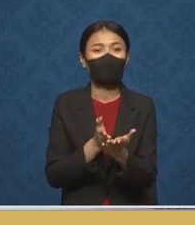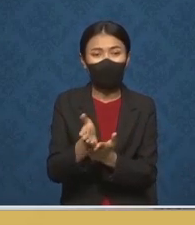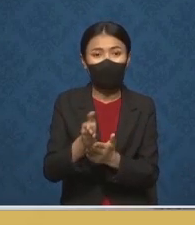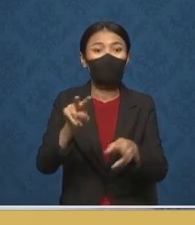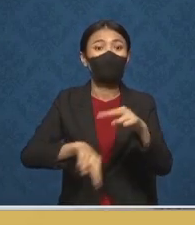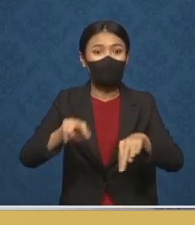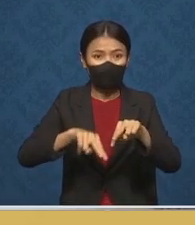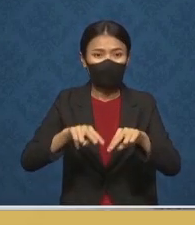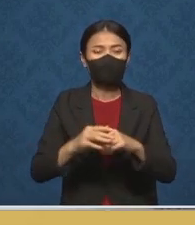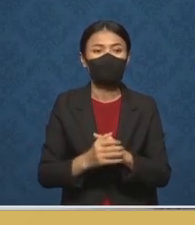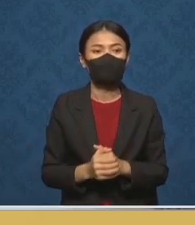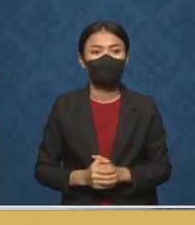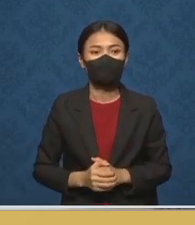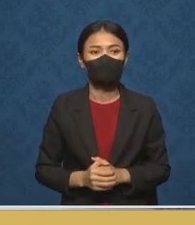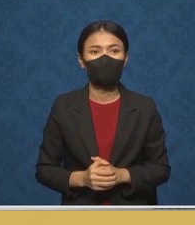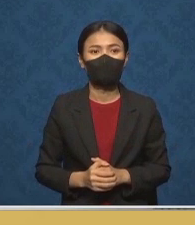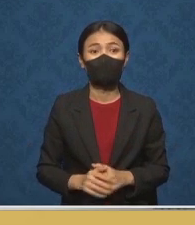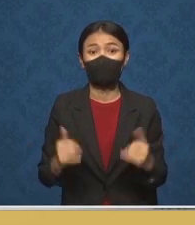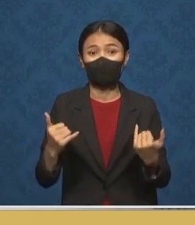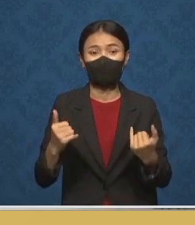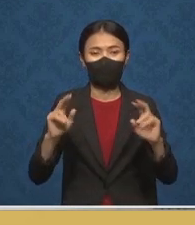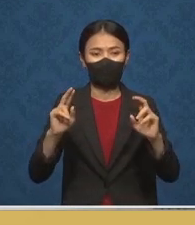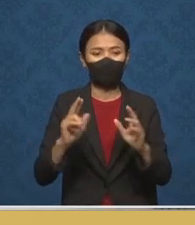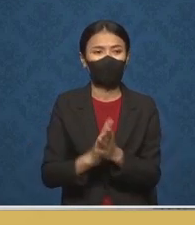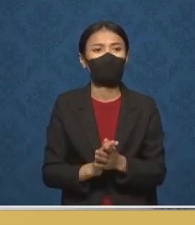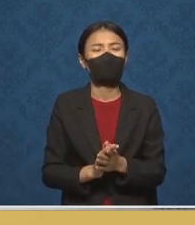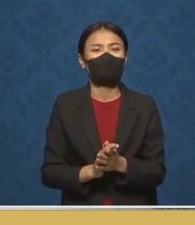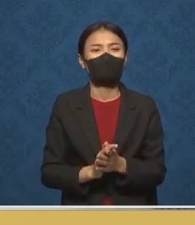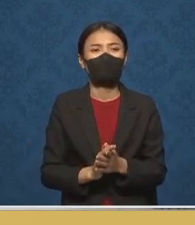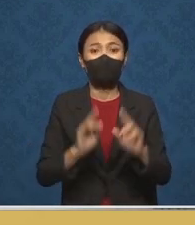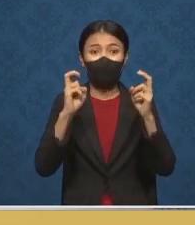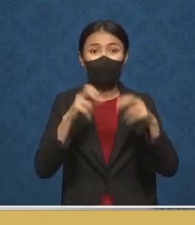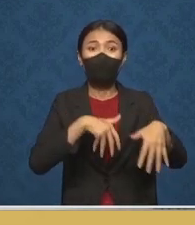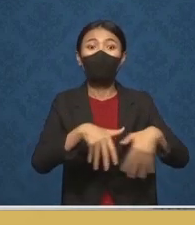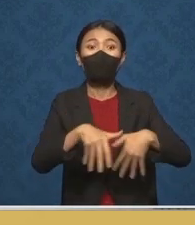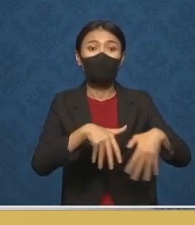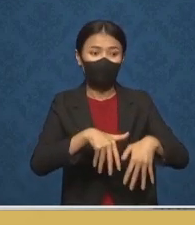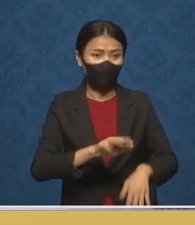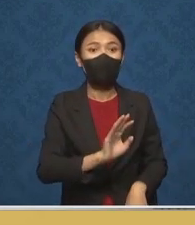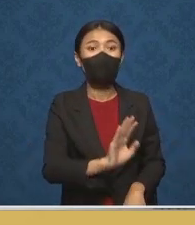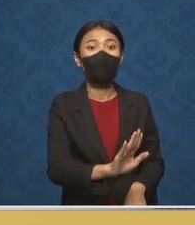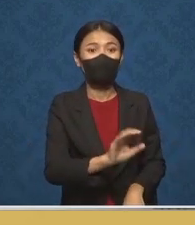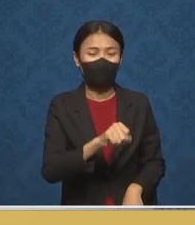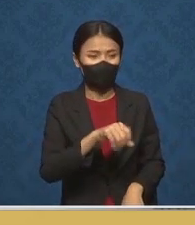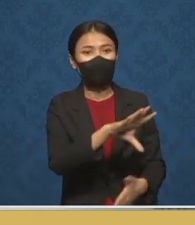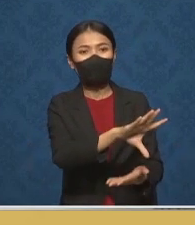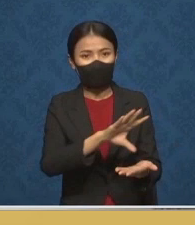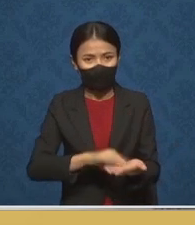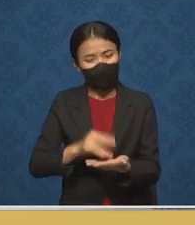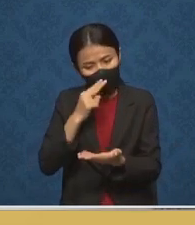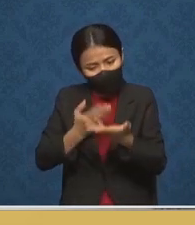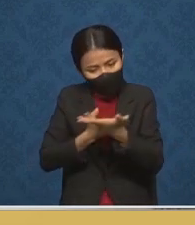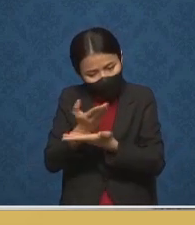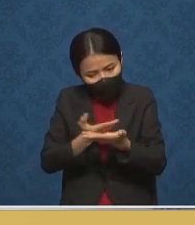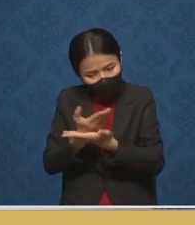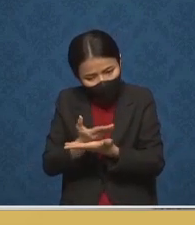ะฮะที่ได้นำเรื่องของประชาชนมาศึกษาโดยเฉพาะอย่างยิ่งในการปรับปรุ